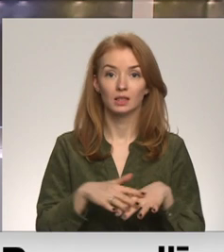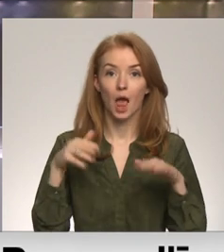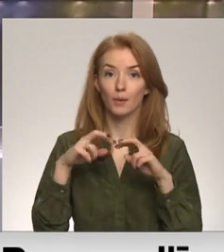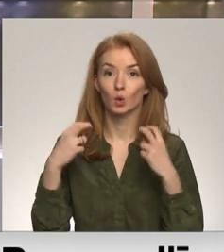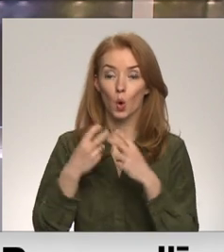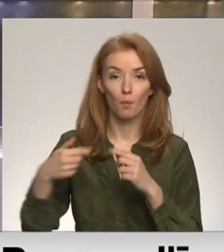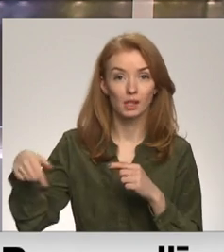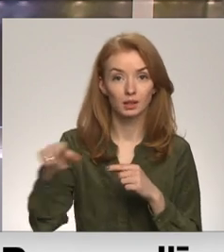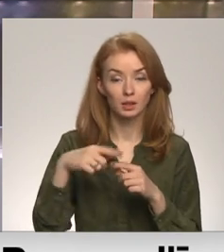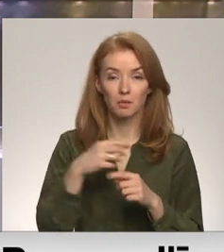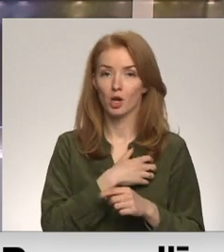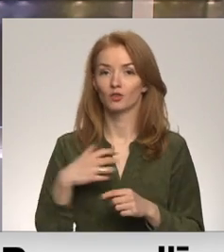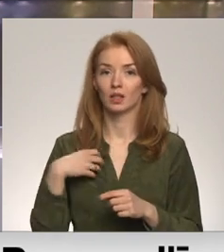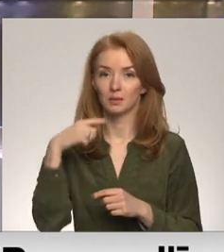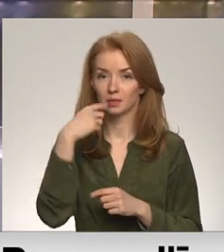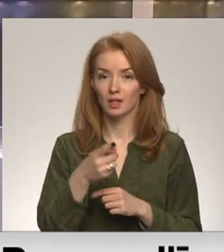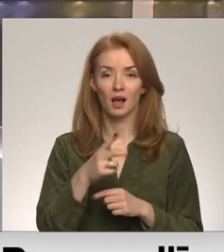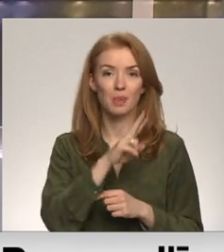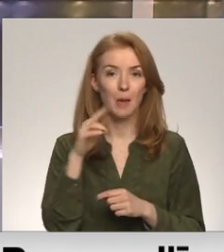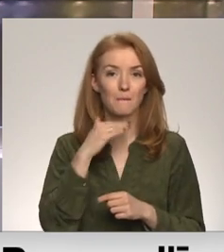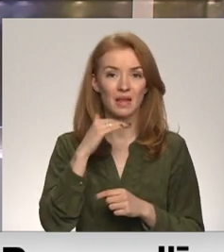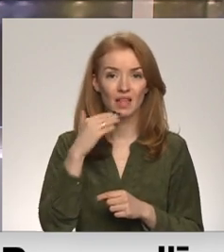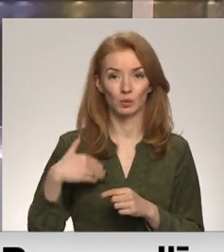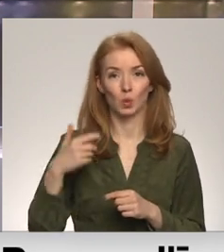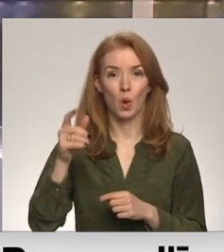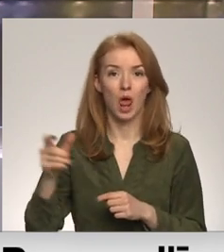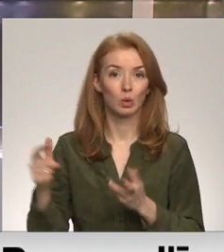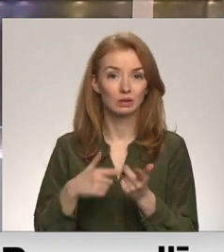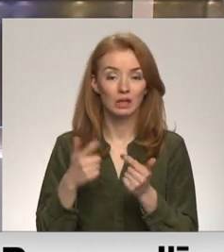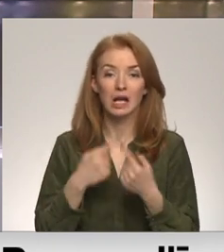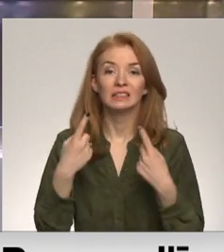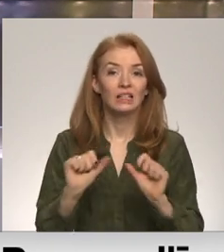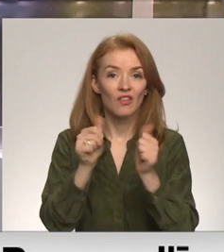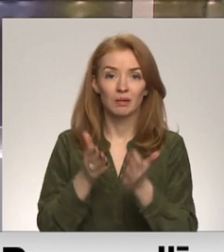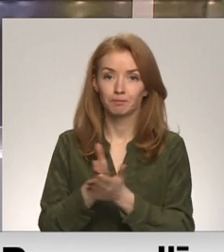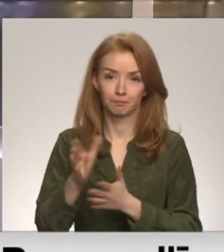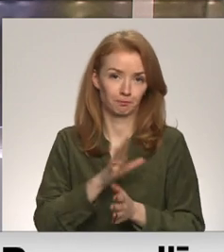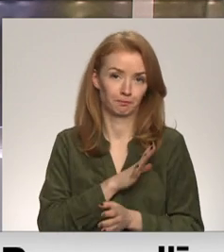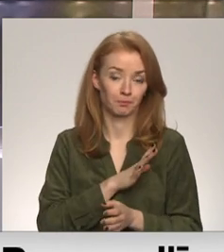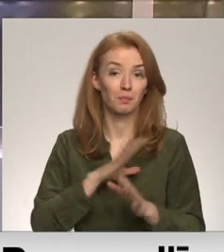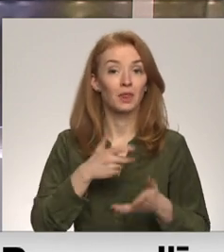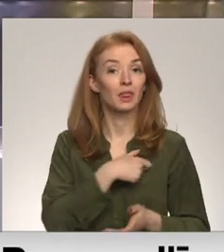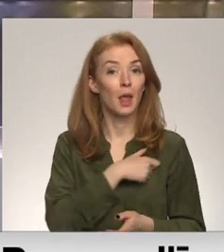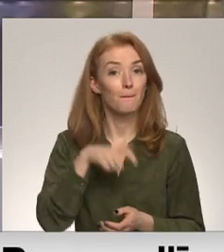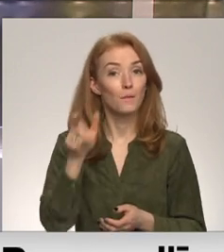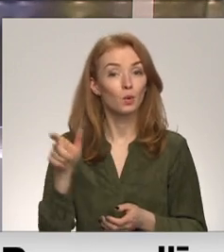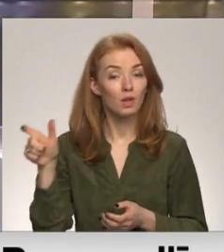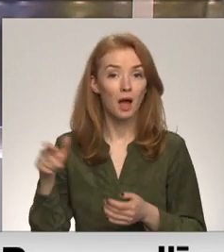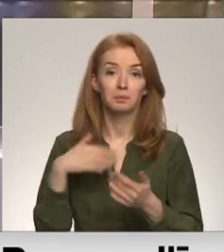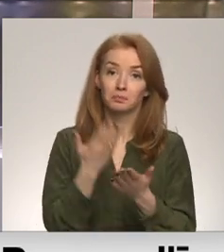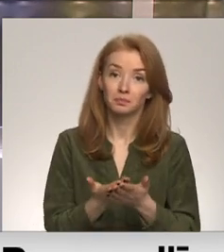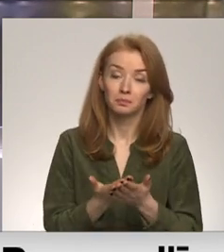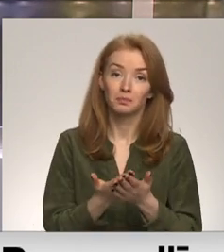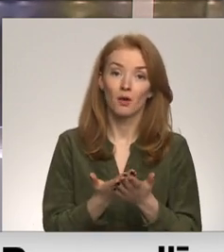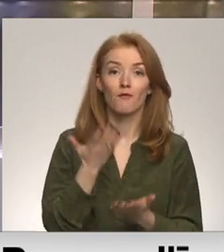komisijas. Pašvaldības skaidro, ka nepietiekamā skolēnu skaita dēļ cits risinājums nav iespējams. Savukārt deputāti aicina rast tādu modeli,